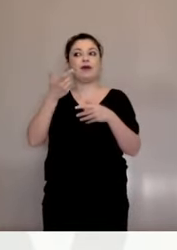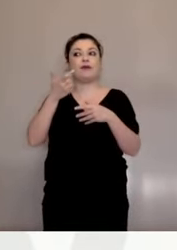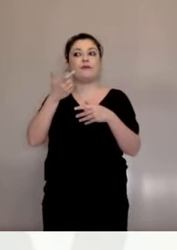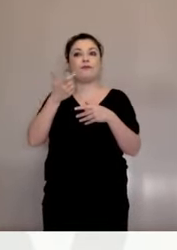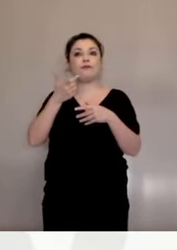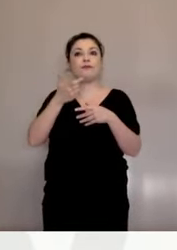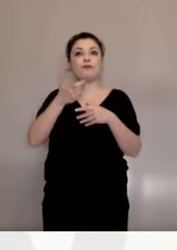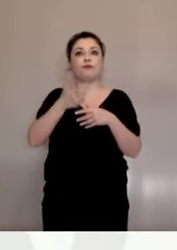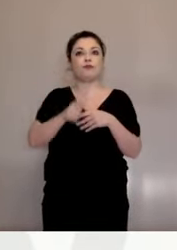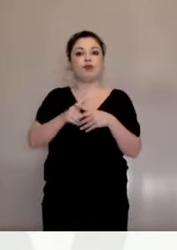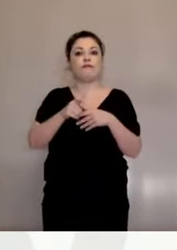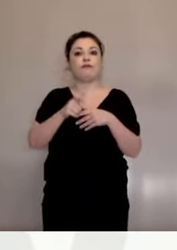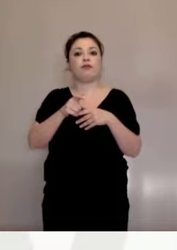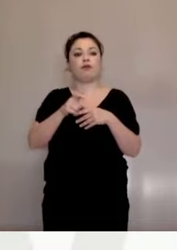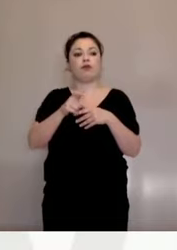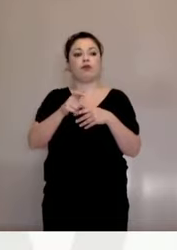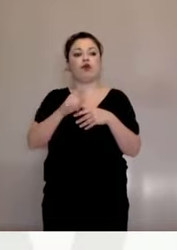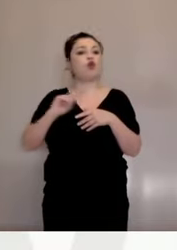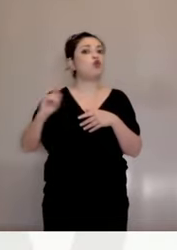il diritto